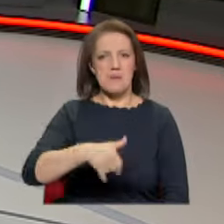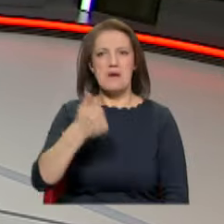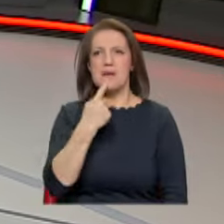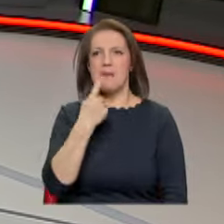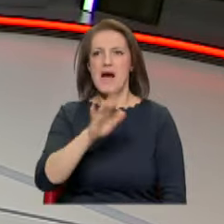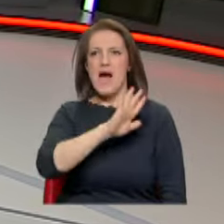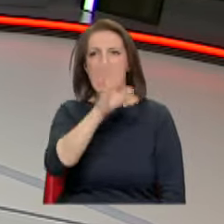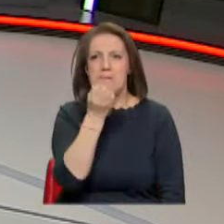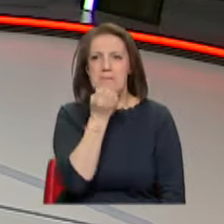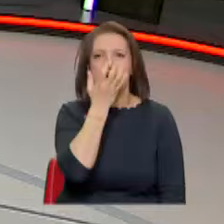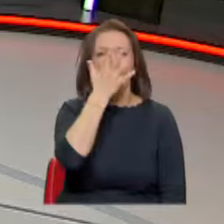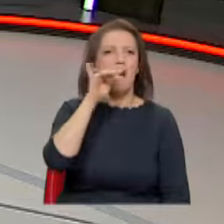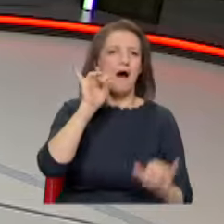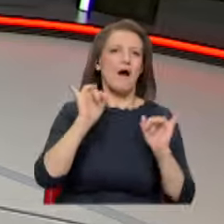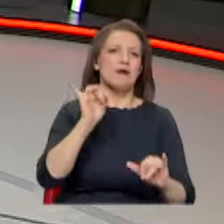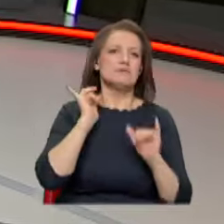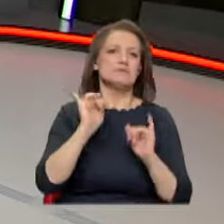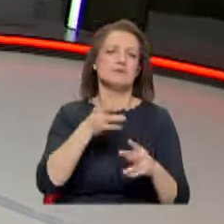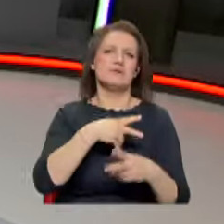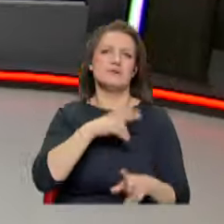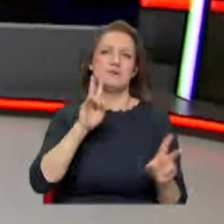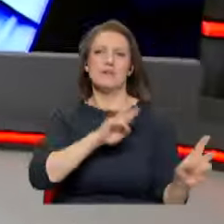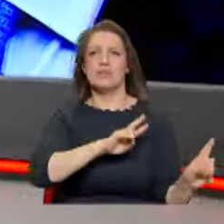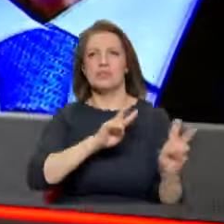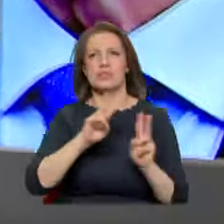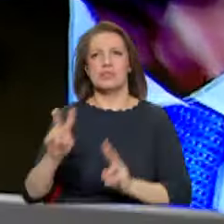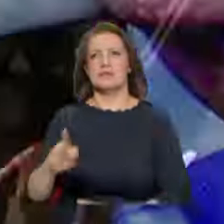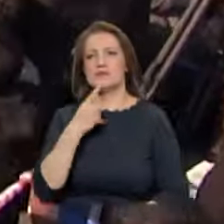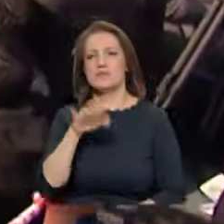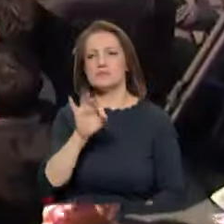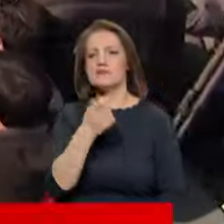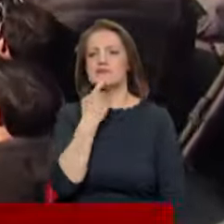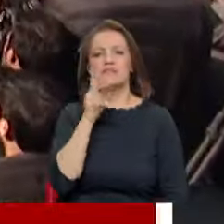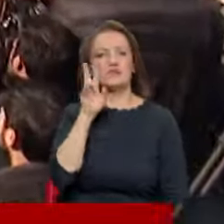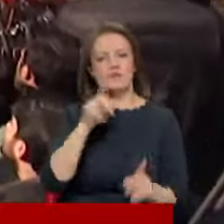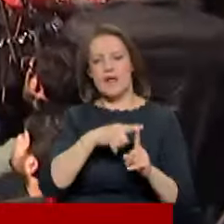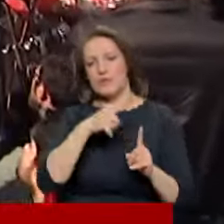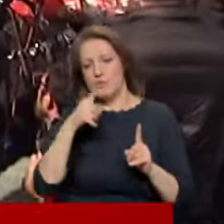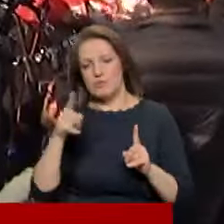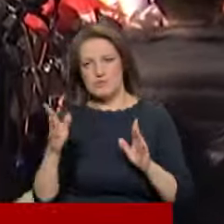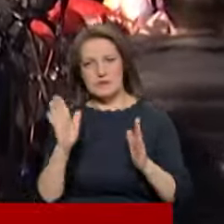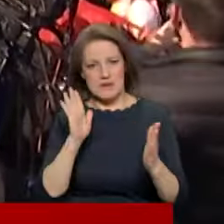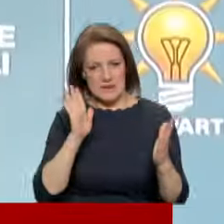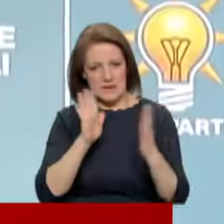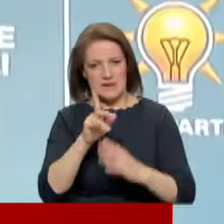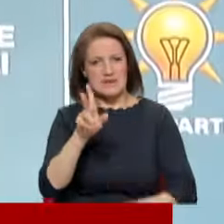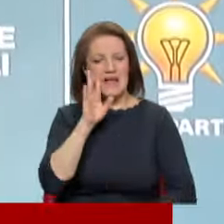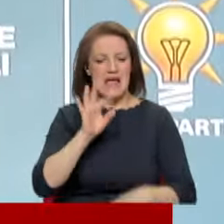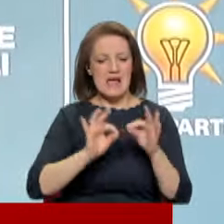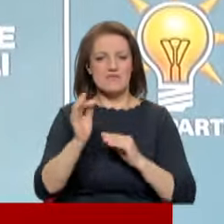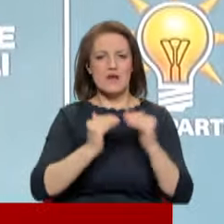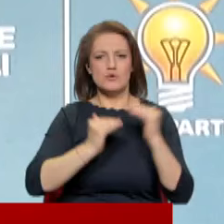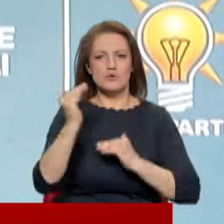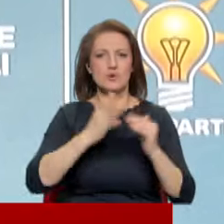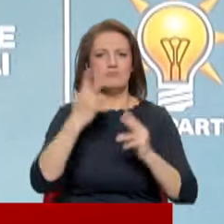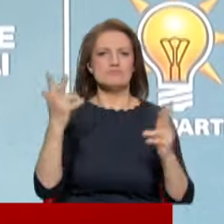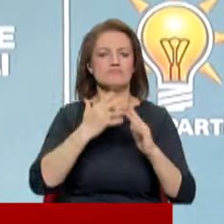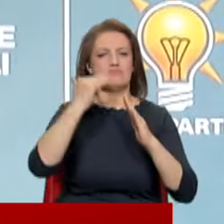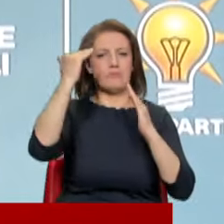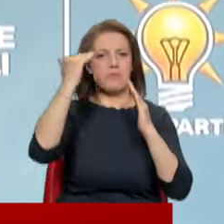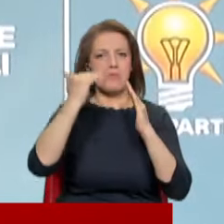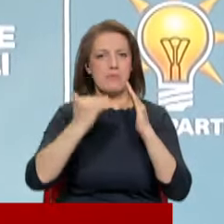ki her bahar aynı hikaye. Bu yılın sonuna doğru enflasyonun hızla düşmeye